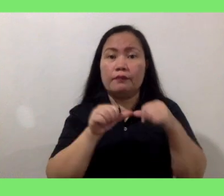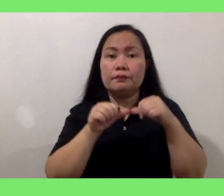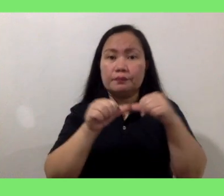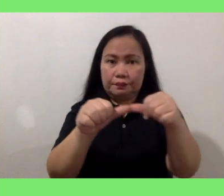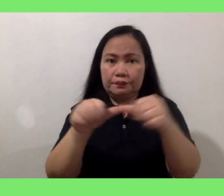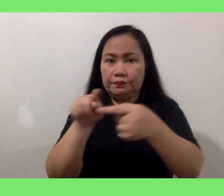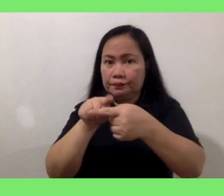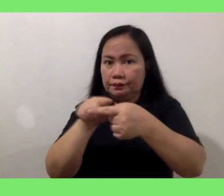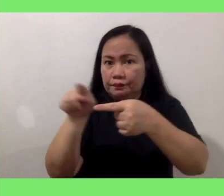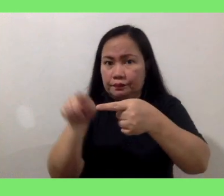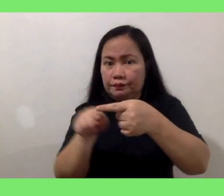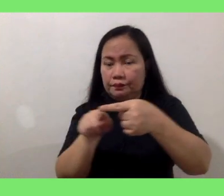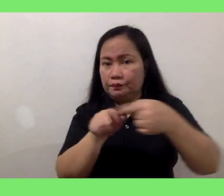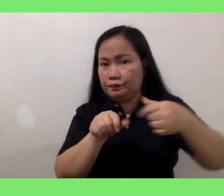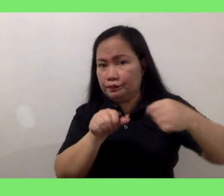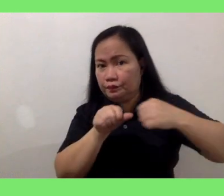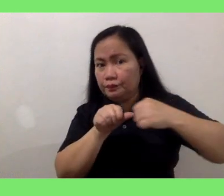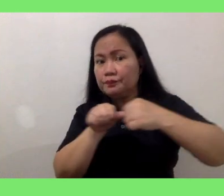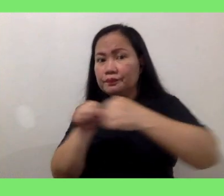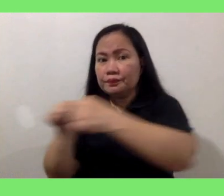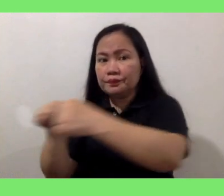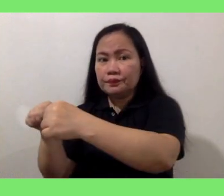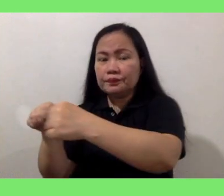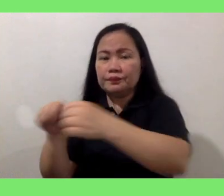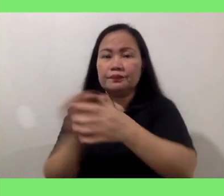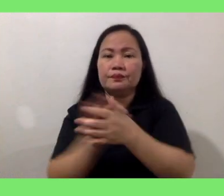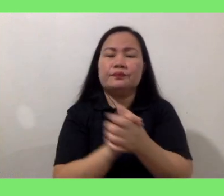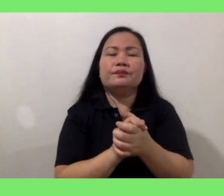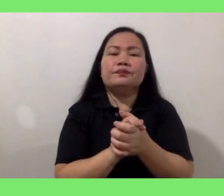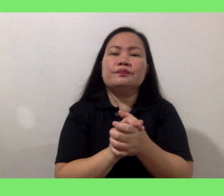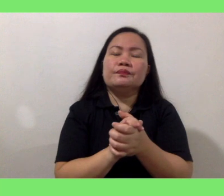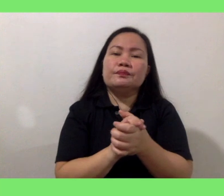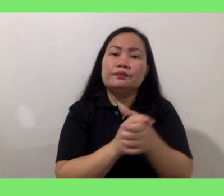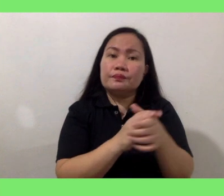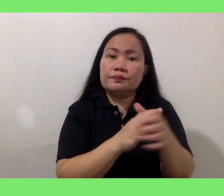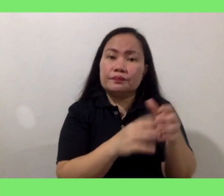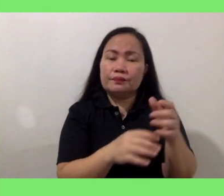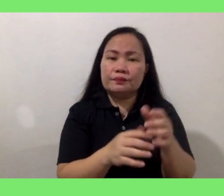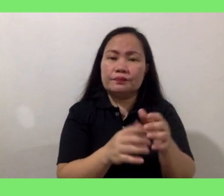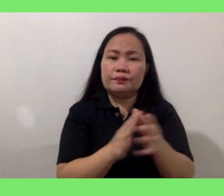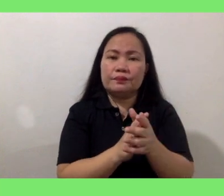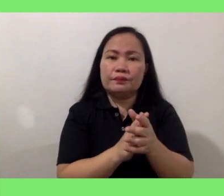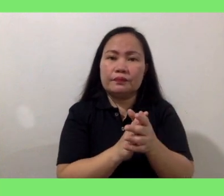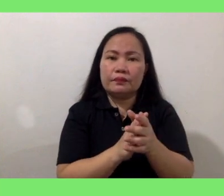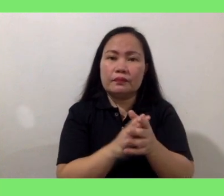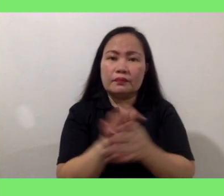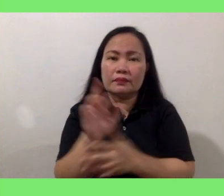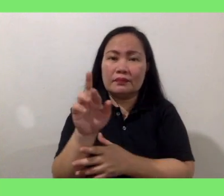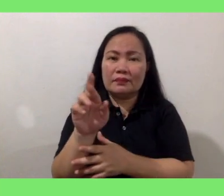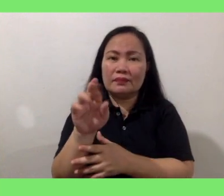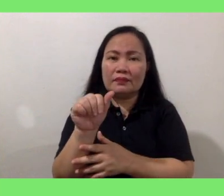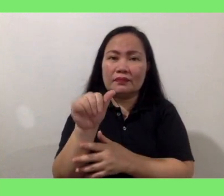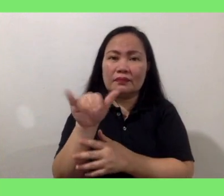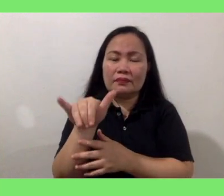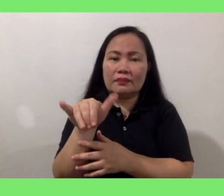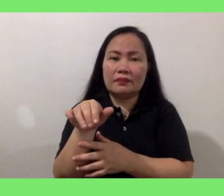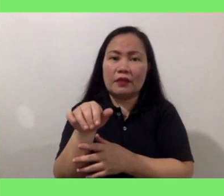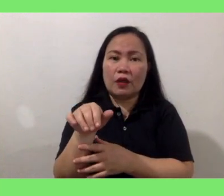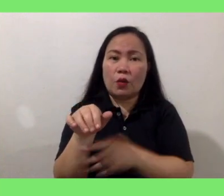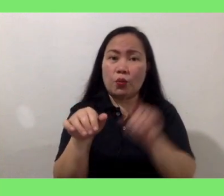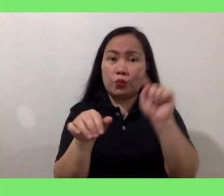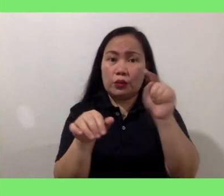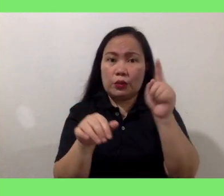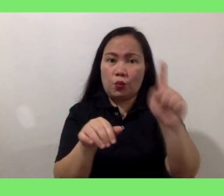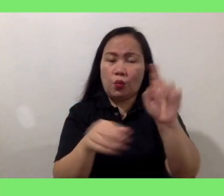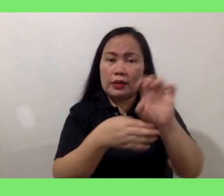direction. Ulitin ko, ang line segment may dalawang endpoint natatapos. Ang ray po, isa